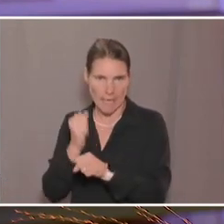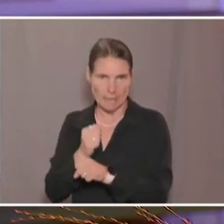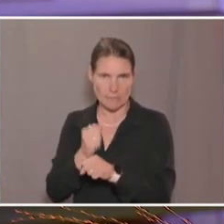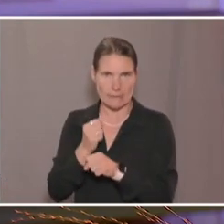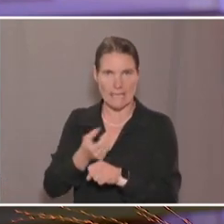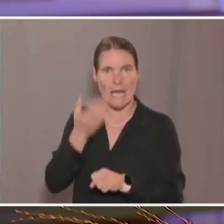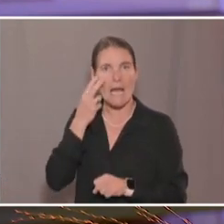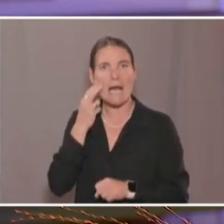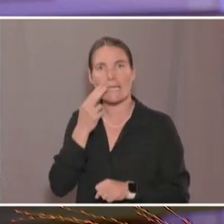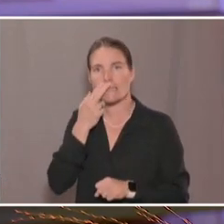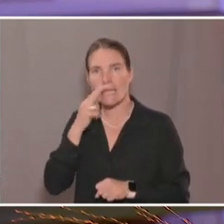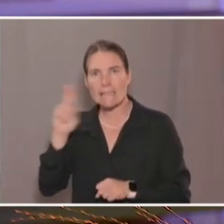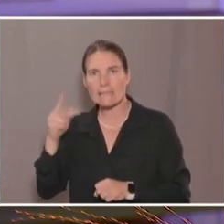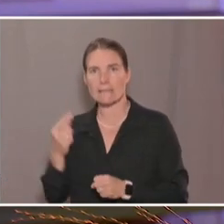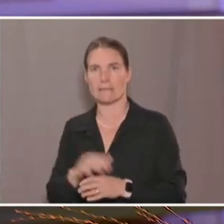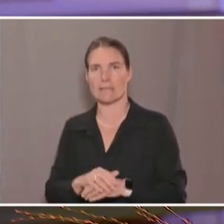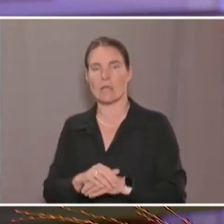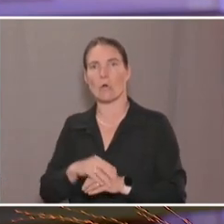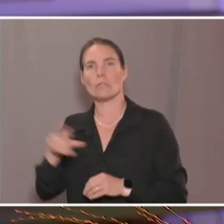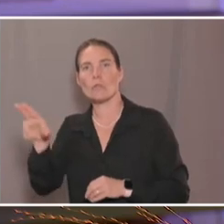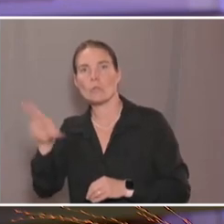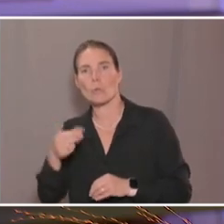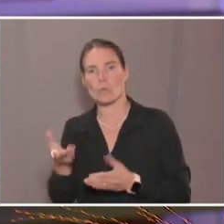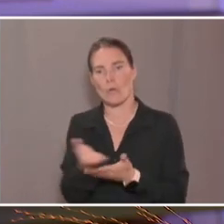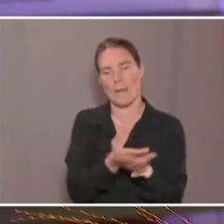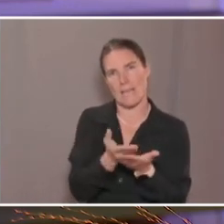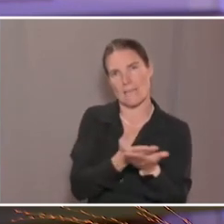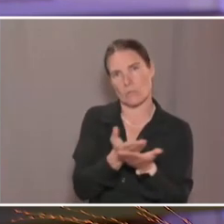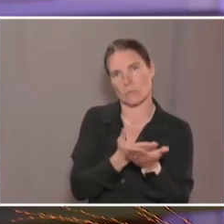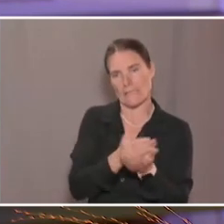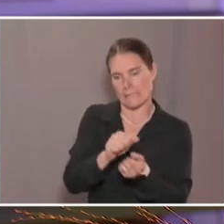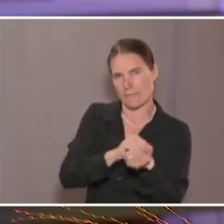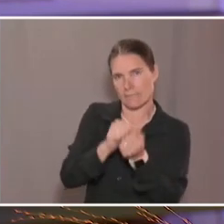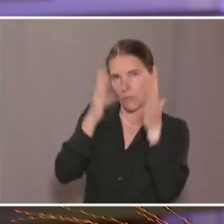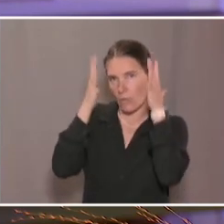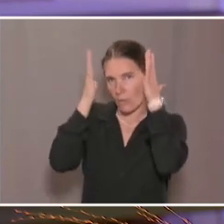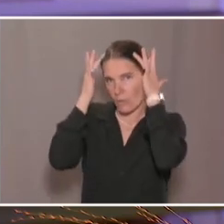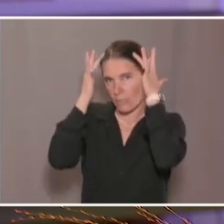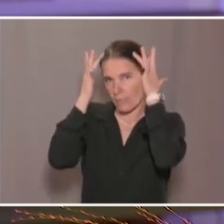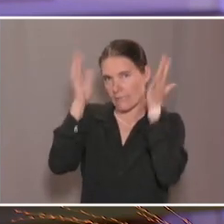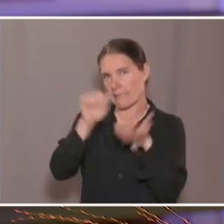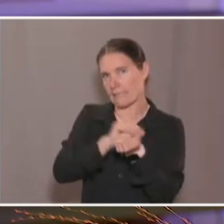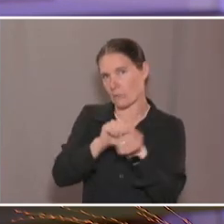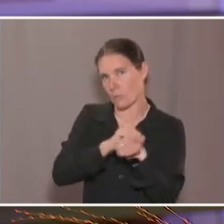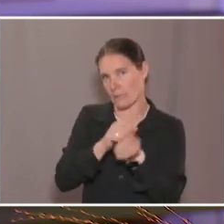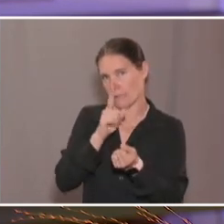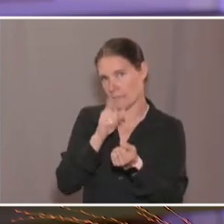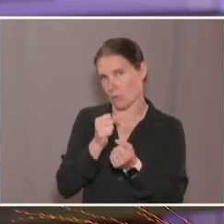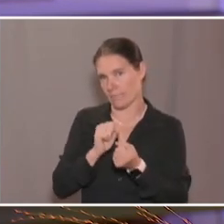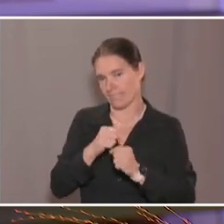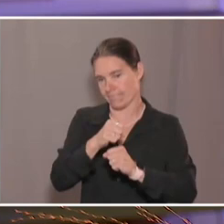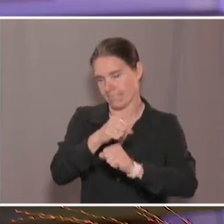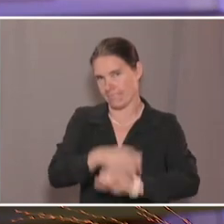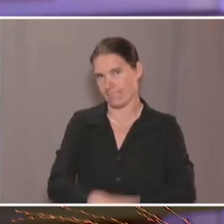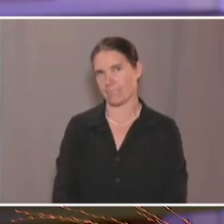NS-Eliten, um die Re-Education, eine Säuberung der Köpfe, letztendlich nichts